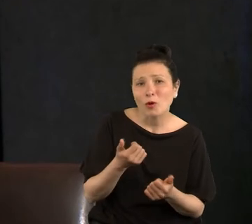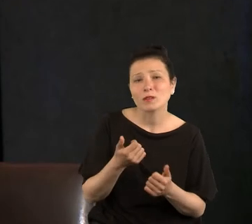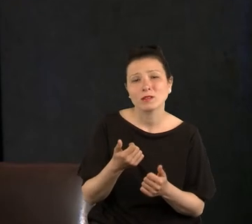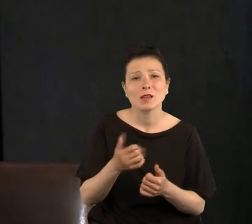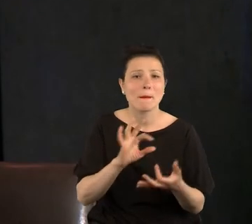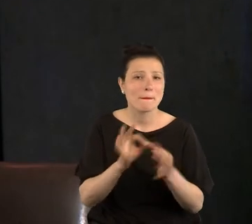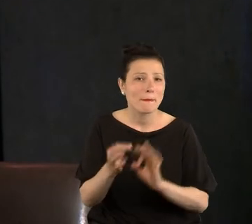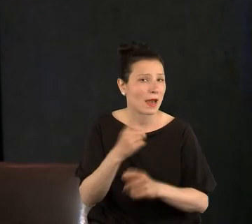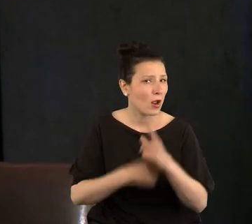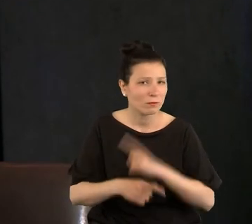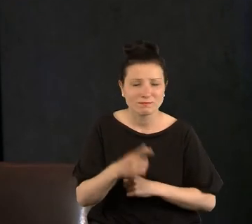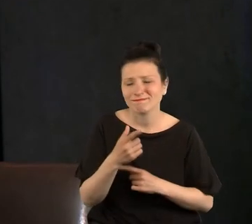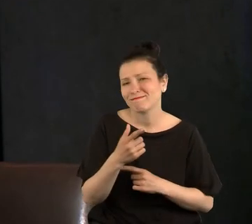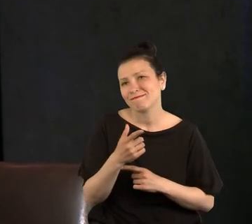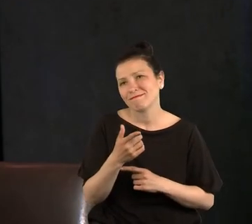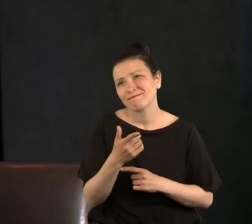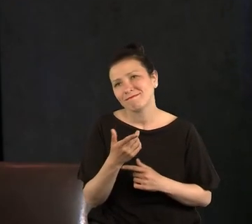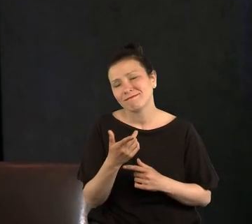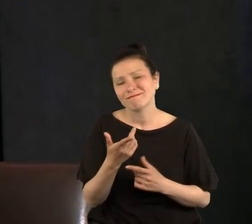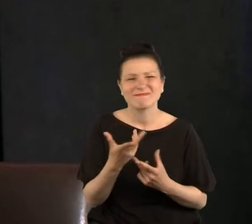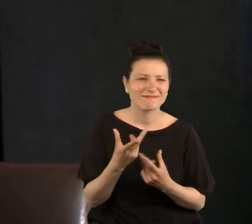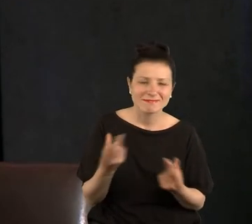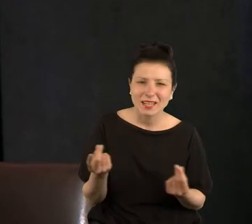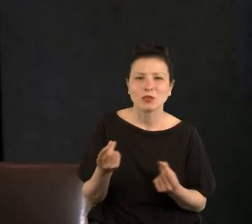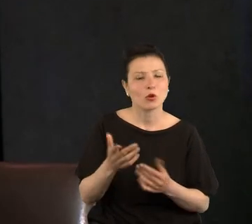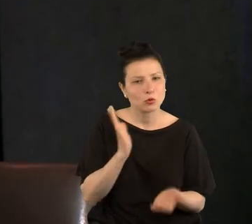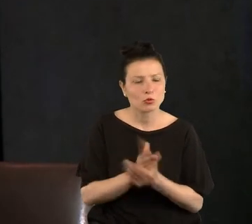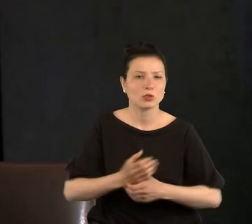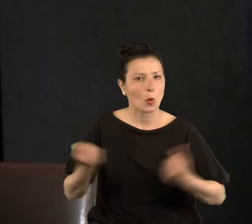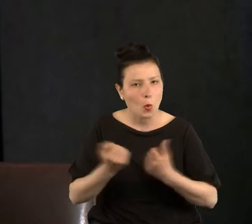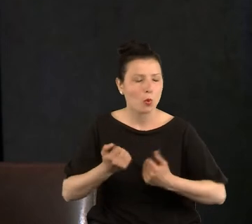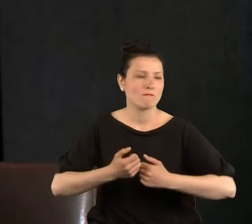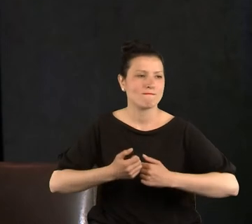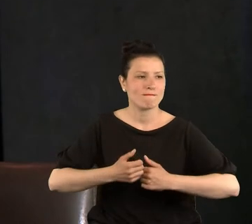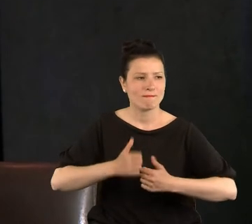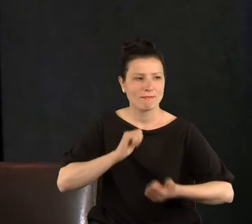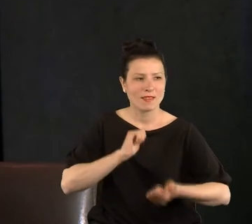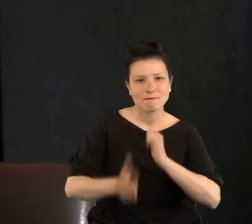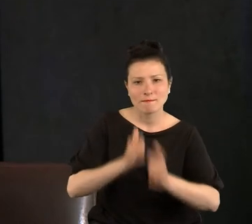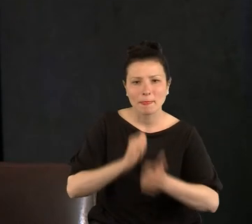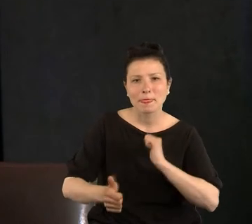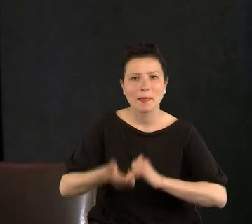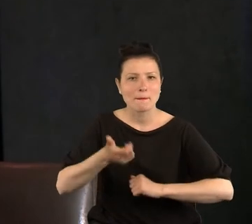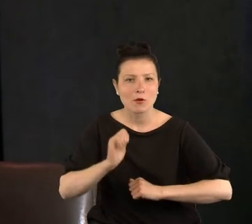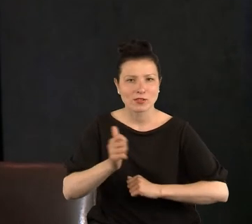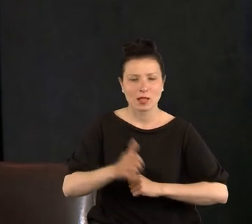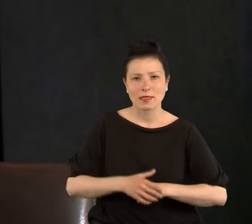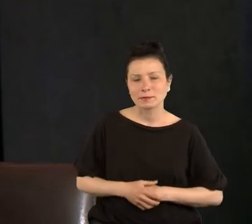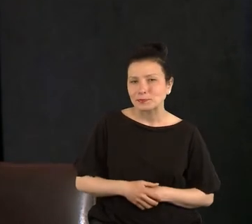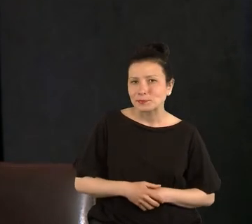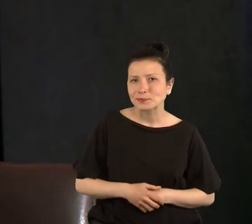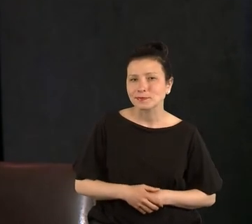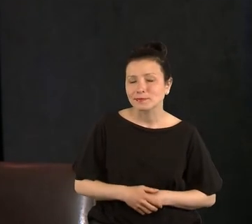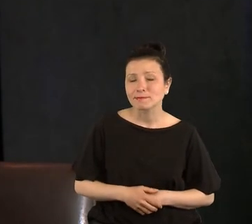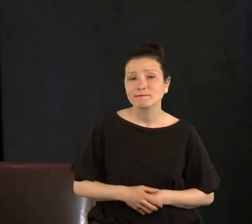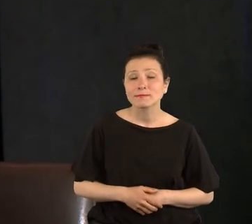tam idzie rzeczywiście w taki bardzo intensywny wyczyn. I tu bym się nie zgodziła z tym, że się nie mówi, bo z